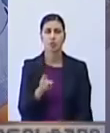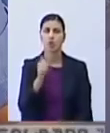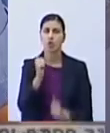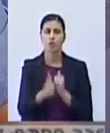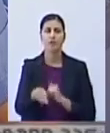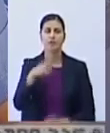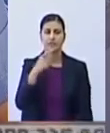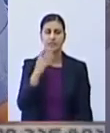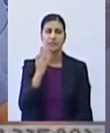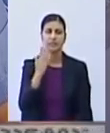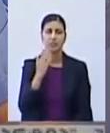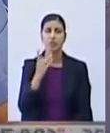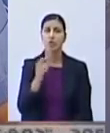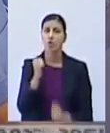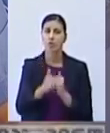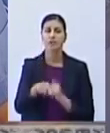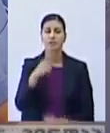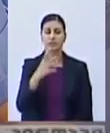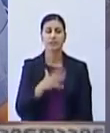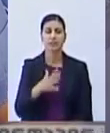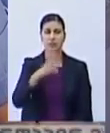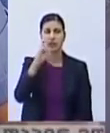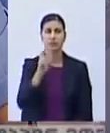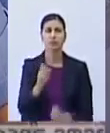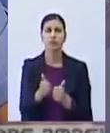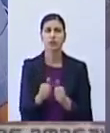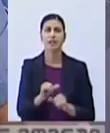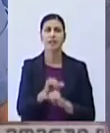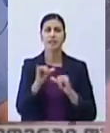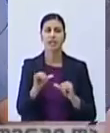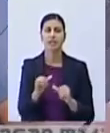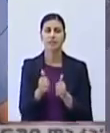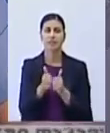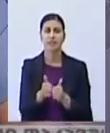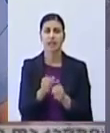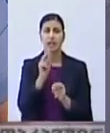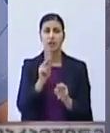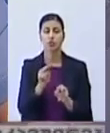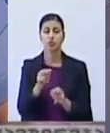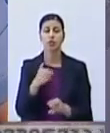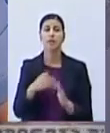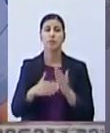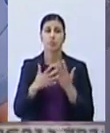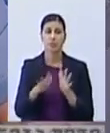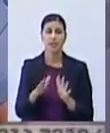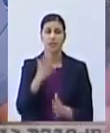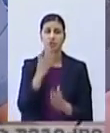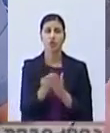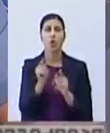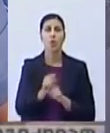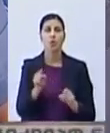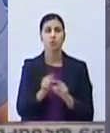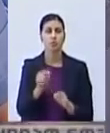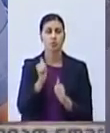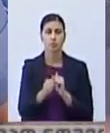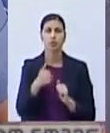ყოველთვის იძახის სიმართლეს. ის ყოველთვის იდგა ქართული სახელმწიფოებრიობის განვითარების სადარაჯოს. ახლა მით უმეტეს ჩვენ ოპოზიციური ფრთიდან ძალიან ბევრი